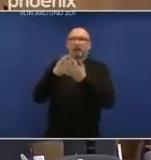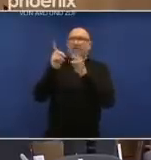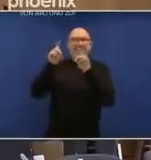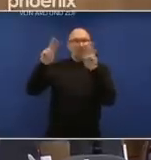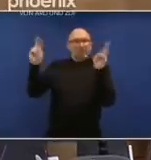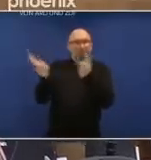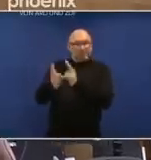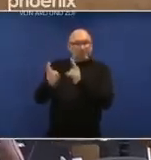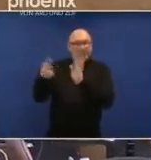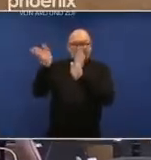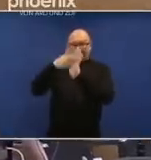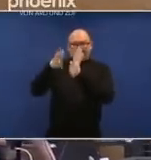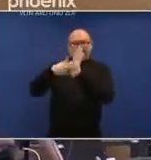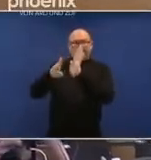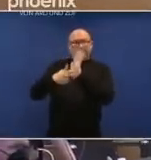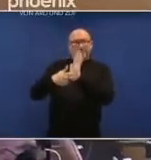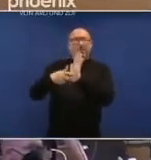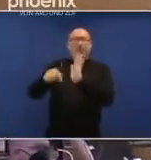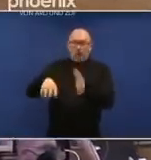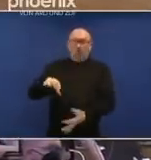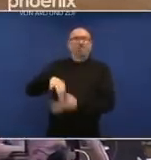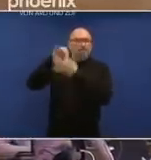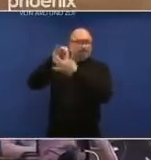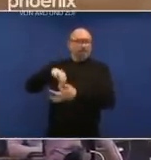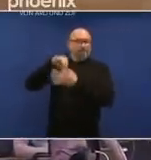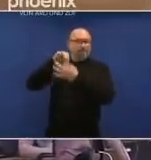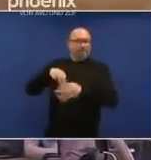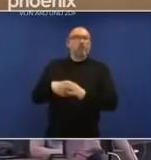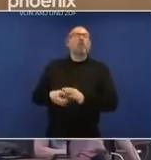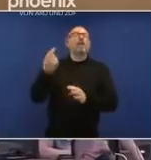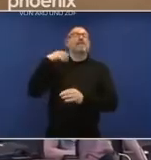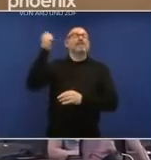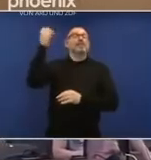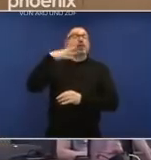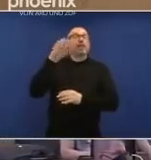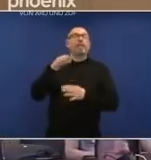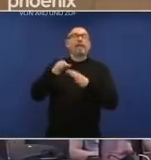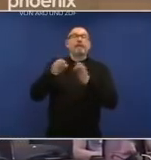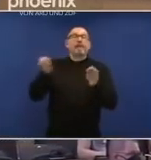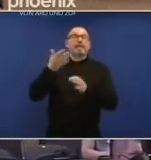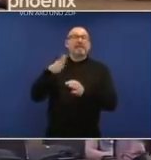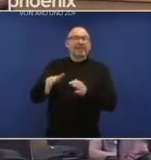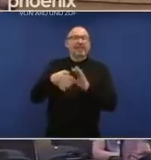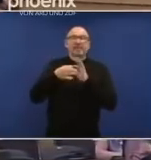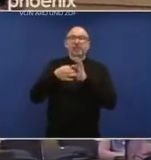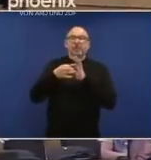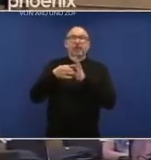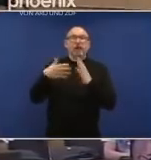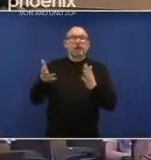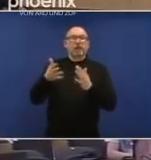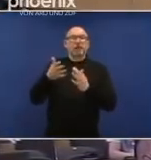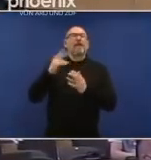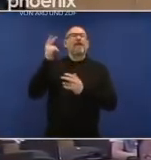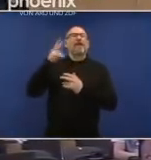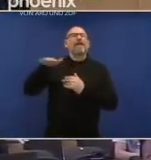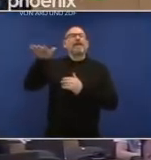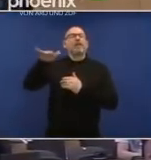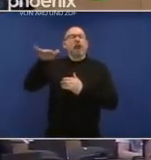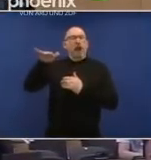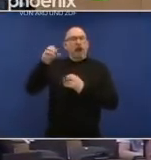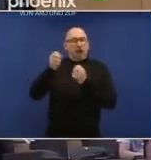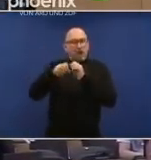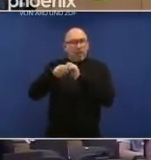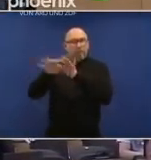Virus erlassen können. Zum Beispiel Maßnahmen im letzten Sommer wurden welche ergriffen, als es regionale Ausbrüche